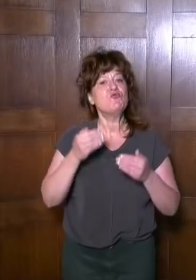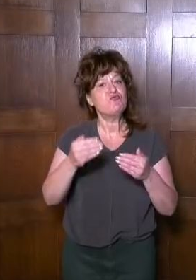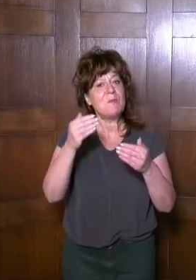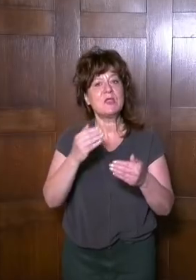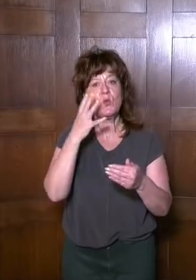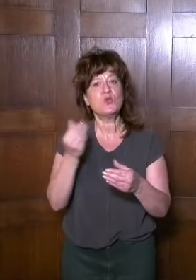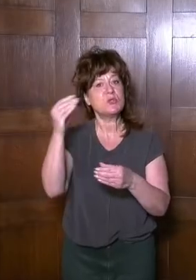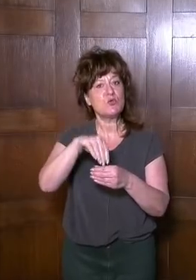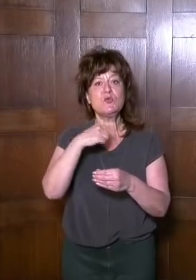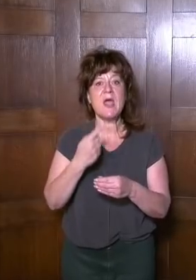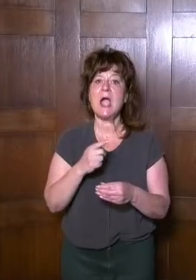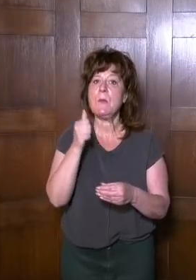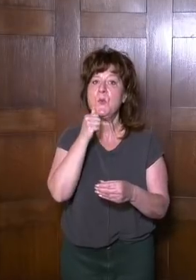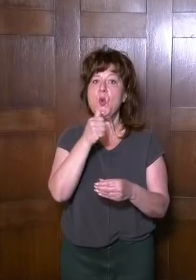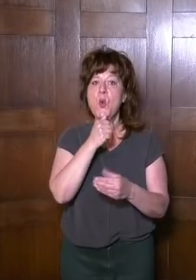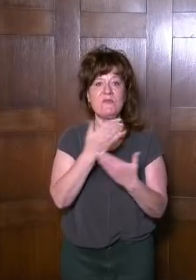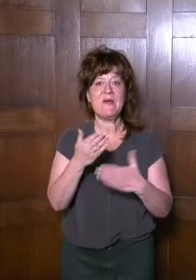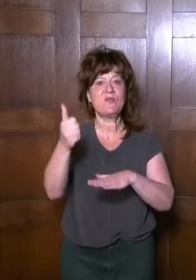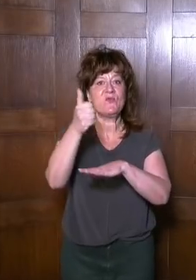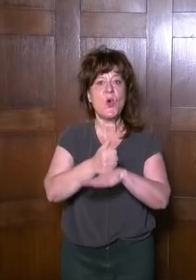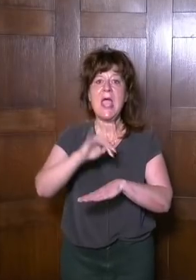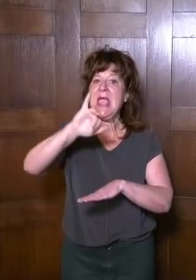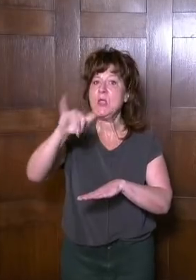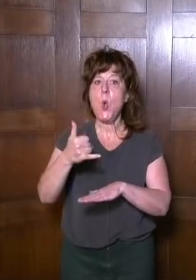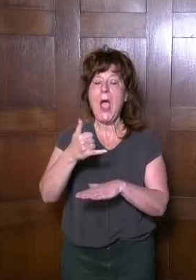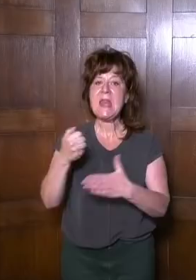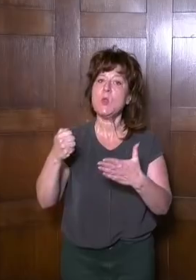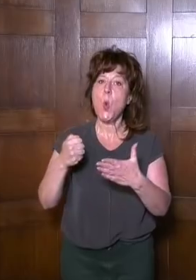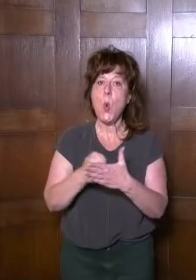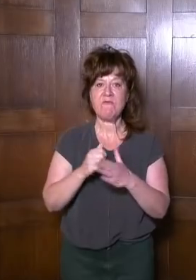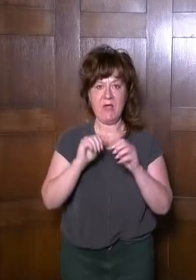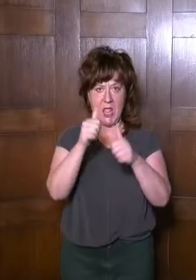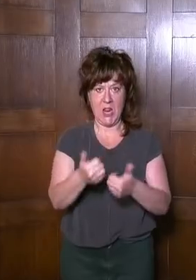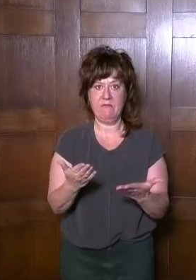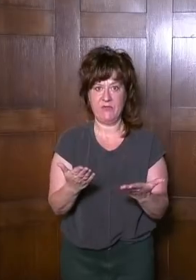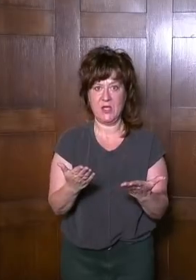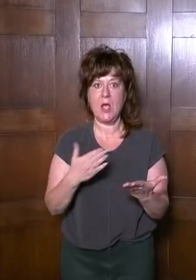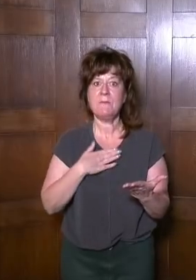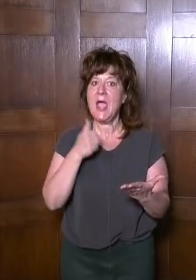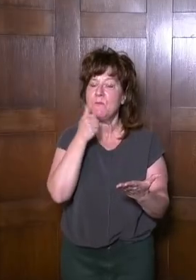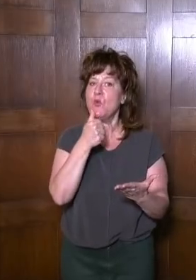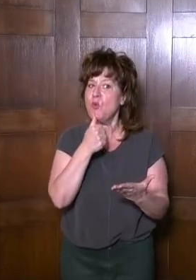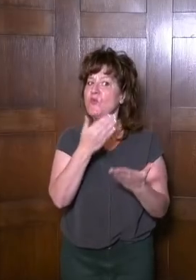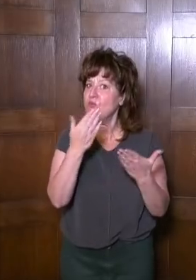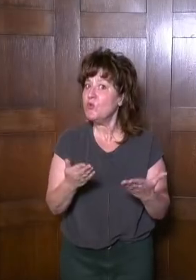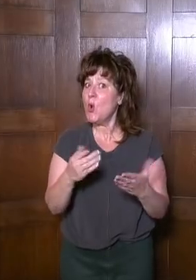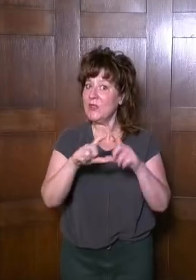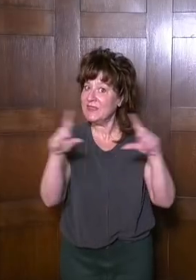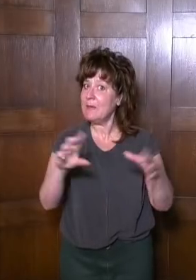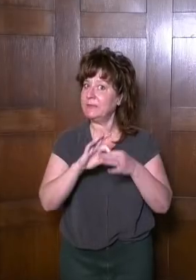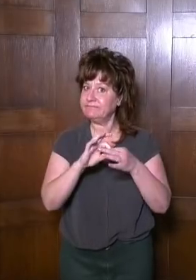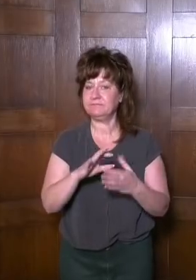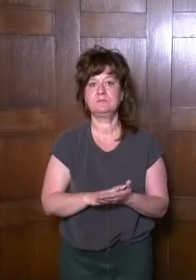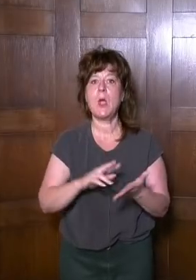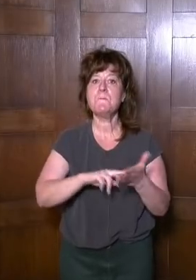sagen. Beruflich bin ich Vorstand der Johanniter Unfallhilfe, habe also auch beruflich mit diesen Themen zu tun. Politisch bin ich in